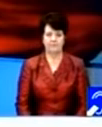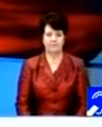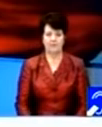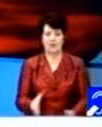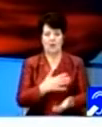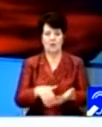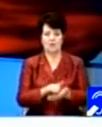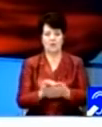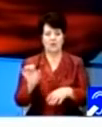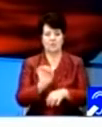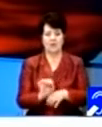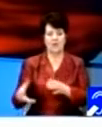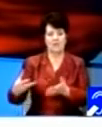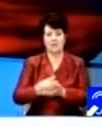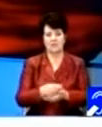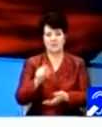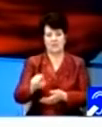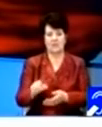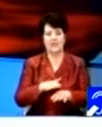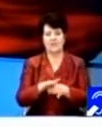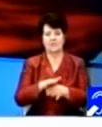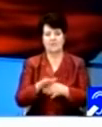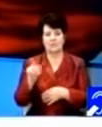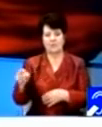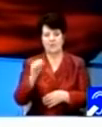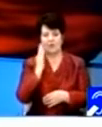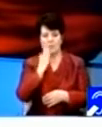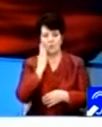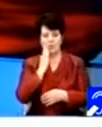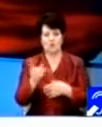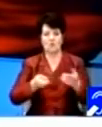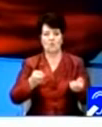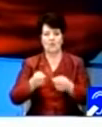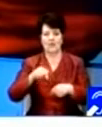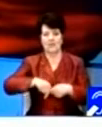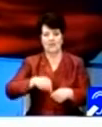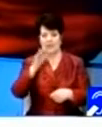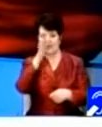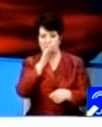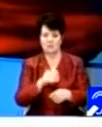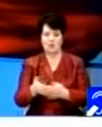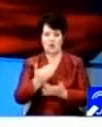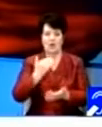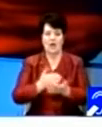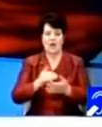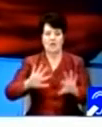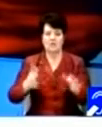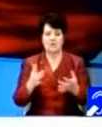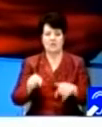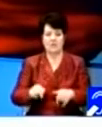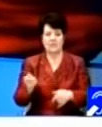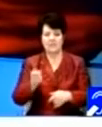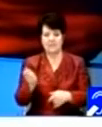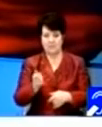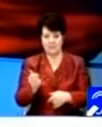Unioniștii cer stoparea finanțărilor din partea executivului de la București pentru guvernarea de la Chișinău în urma incidentelor de sâmbătă.